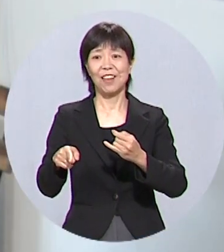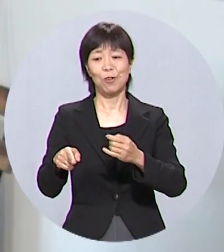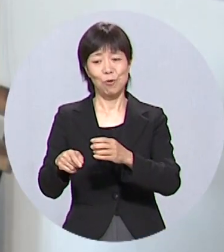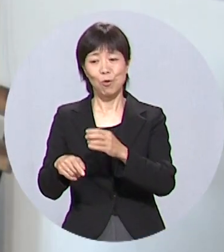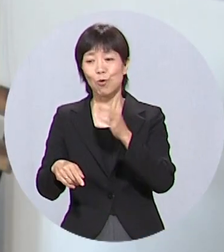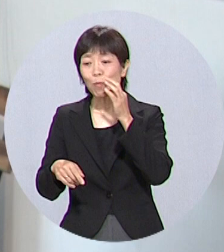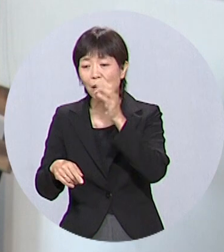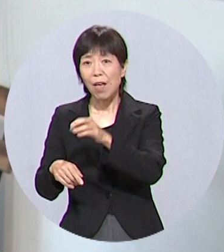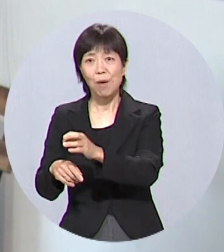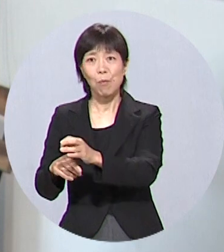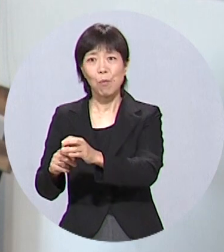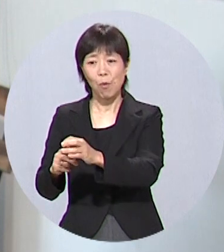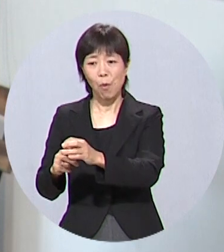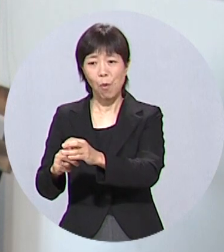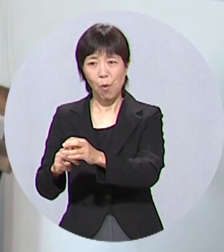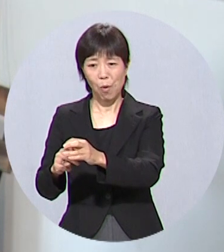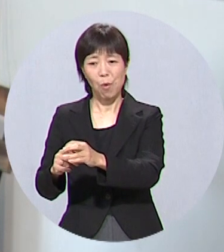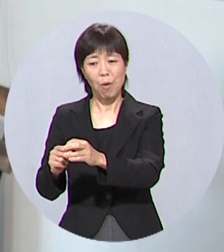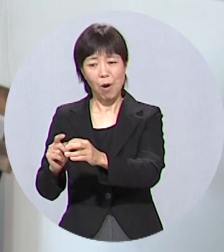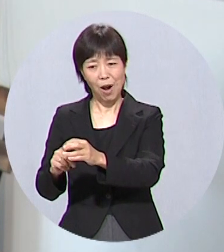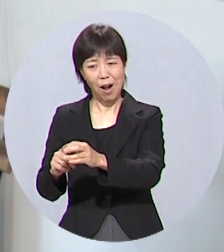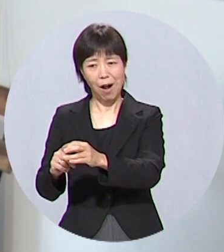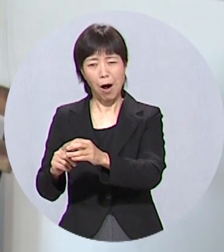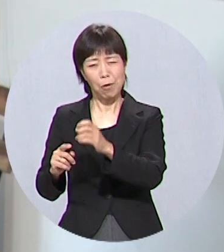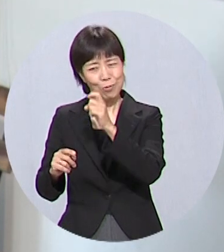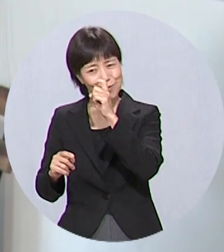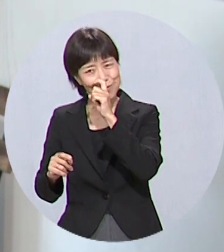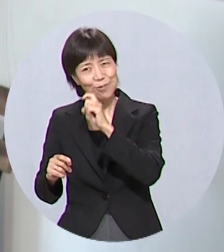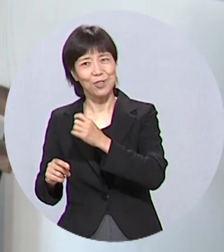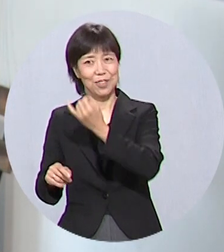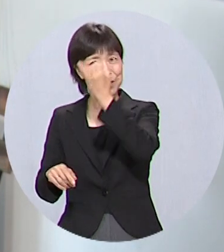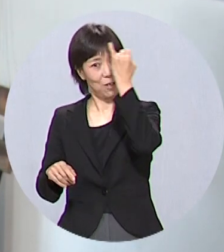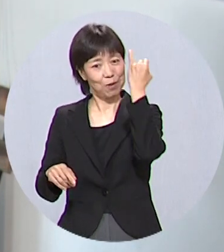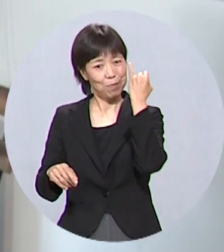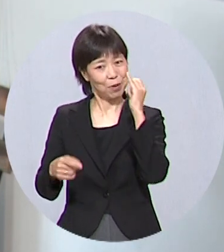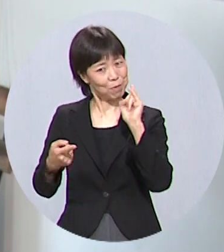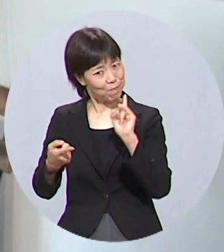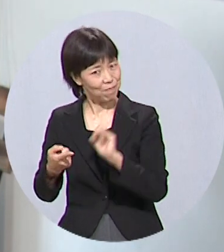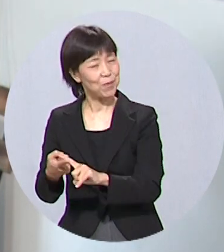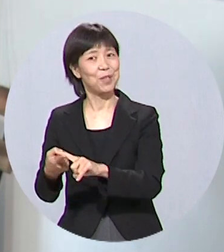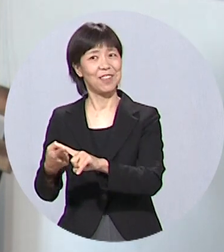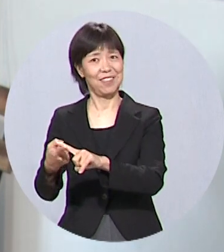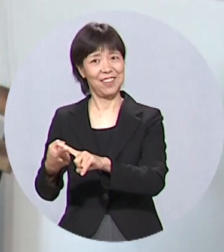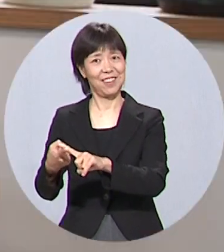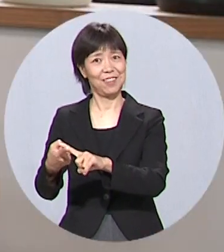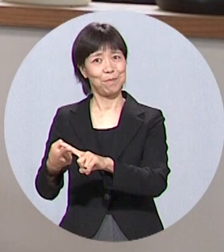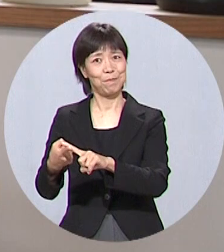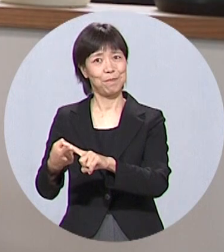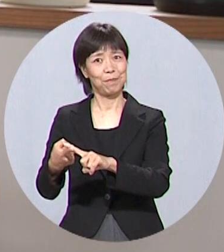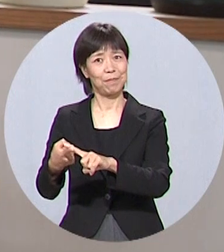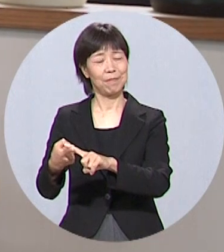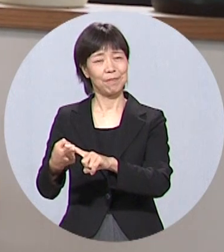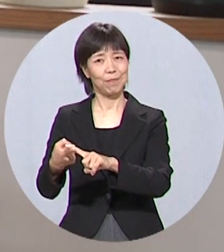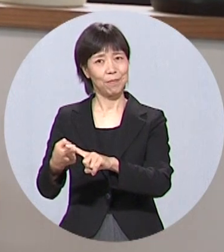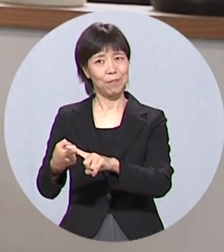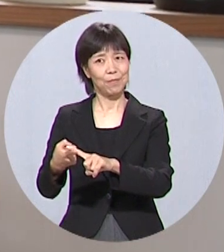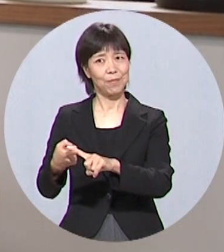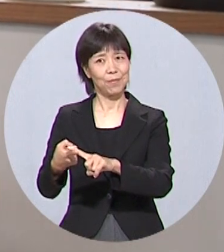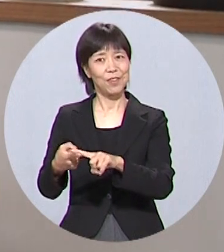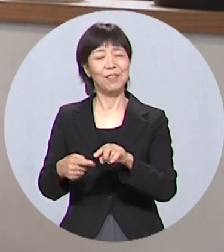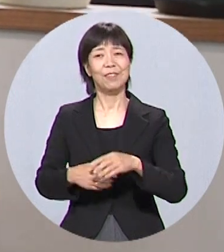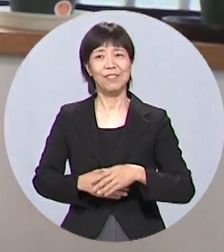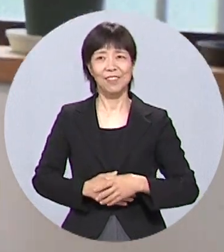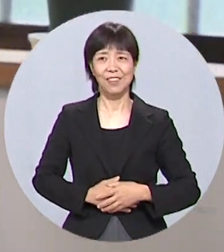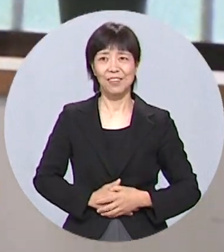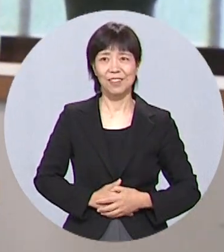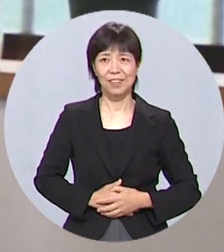も築年数を感じてる。なんか風味が 築年数が感じられ